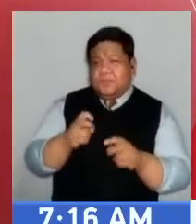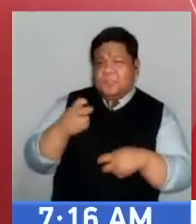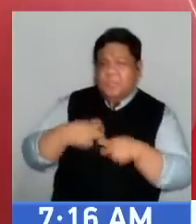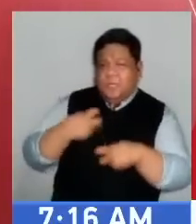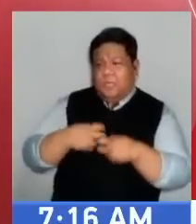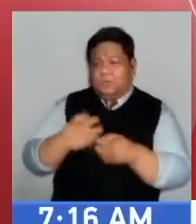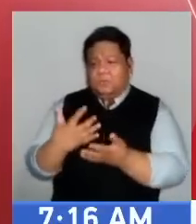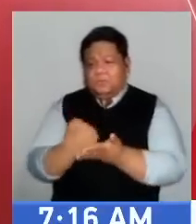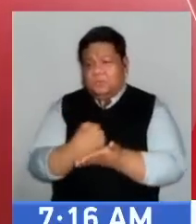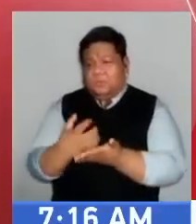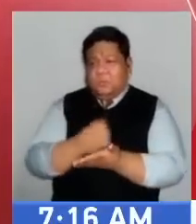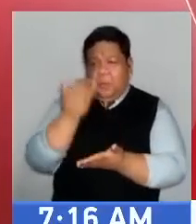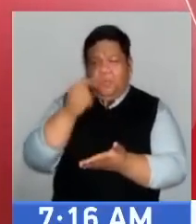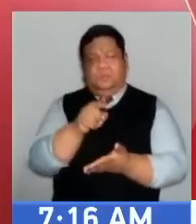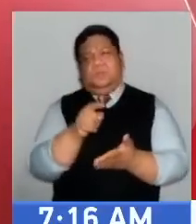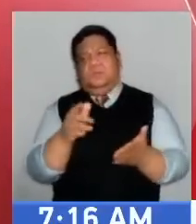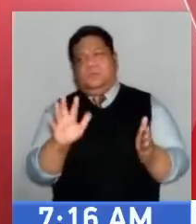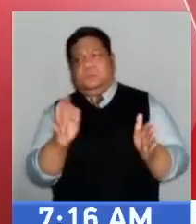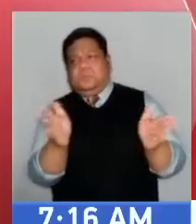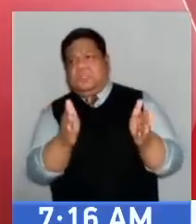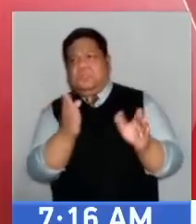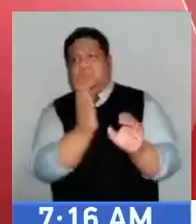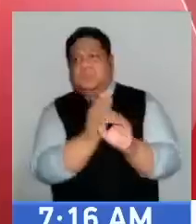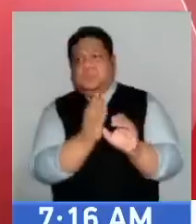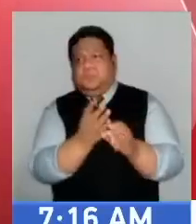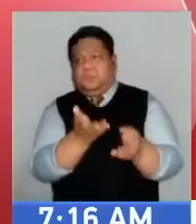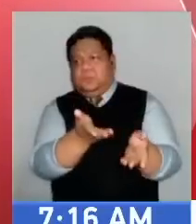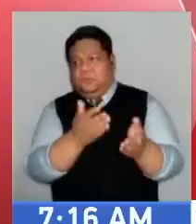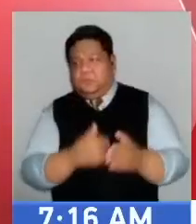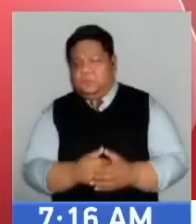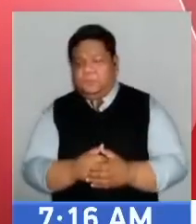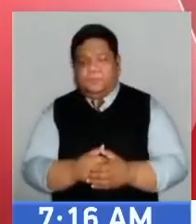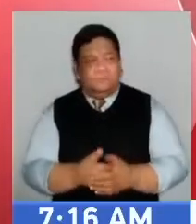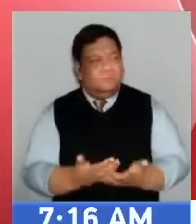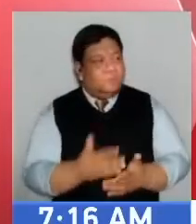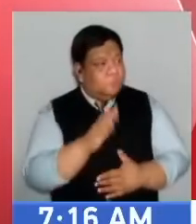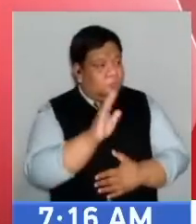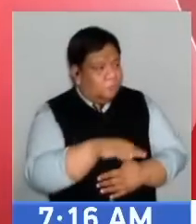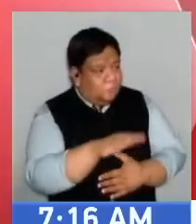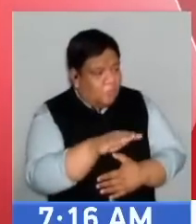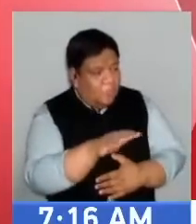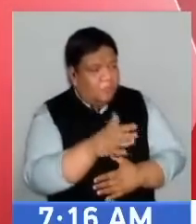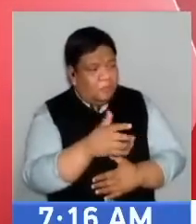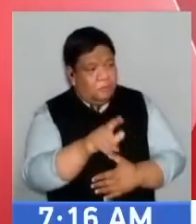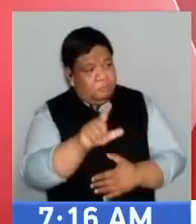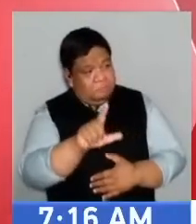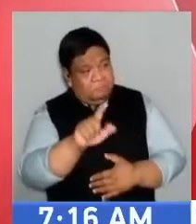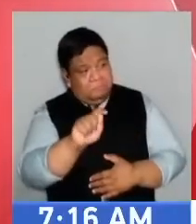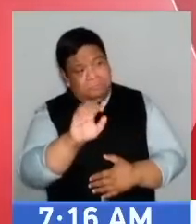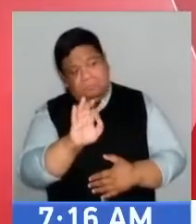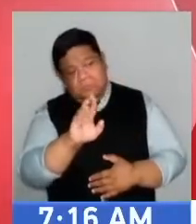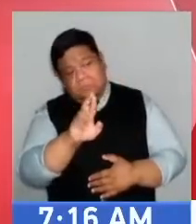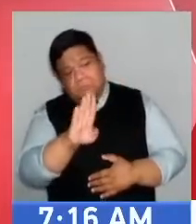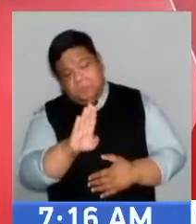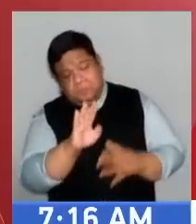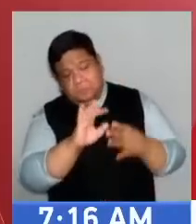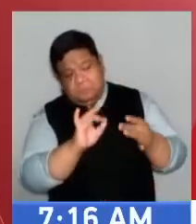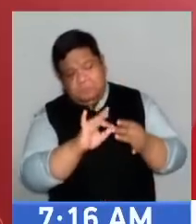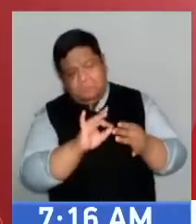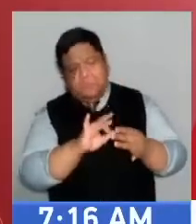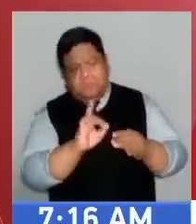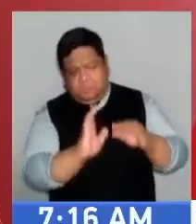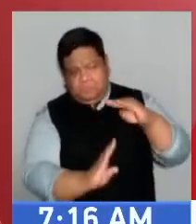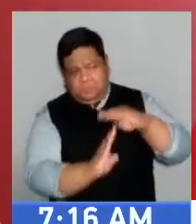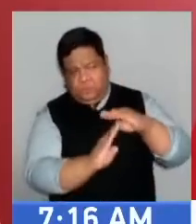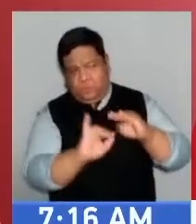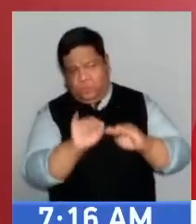na yan. Tay, June 30, sabi ng LTFRB ang deadline para makapag-consolidate, para makapasali sa mga kooperatiba. Ano ang plano ninyo